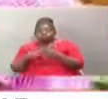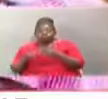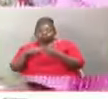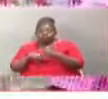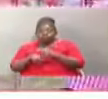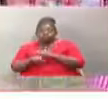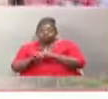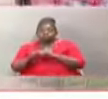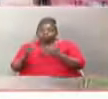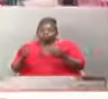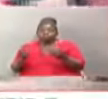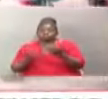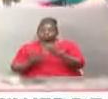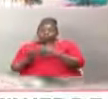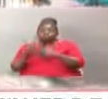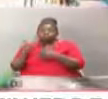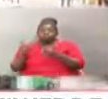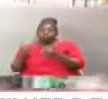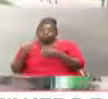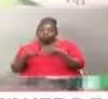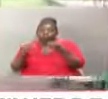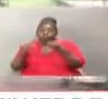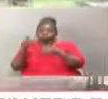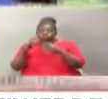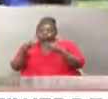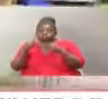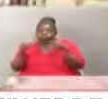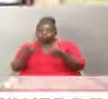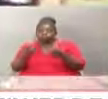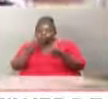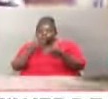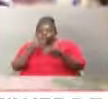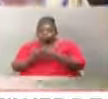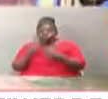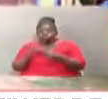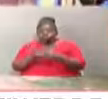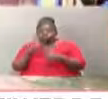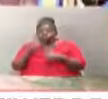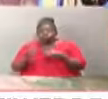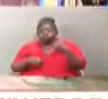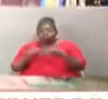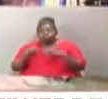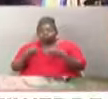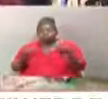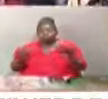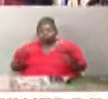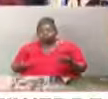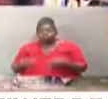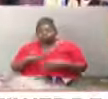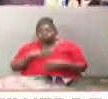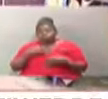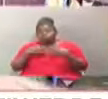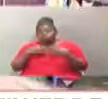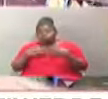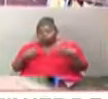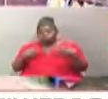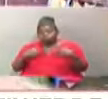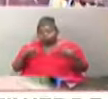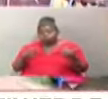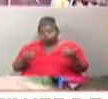gigenda kugulwawo ku makya okuwa abantu ne famire zaabwe obudde obulungi okunyumirwa omuziki, ate nga we balambula ensolo z'omu nsiko